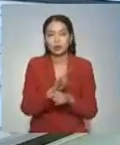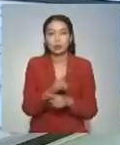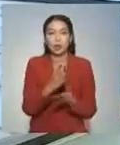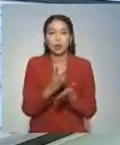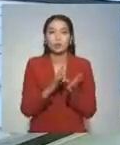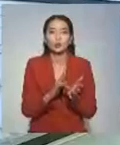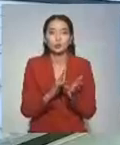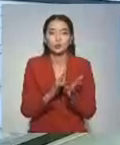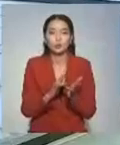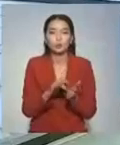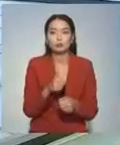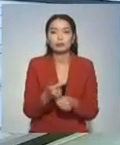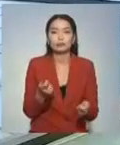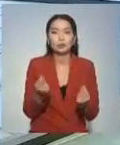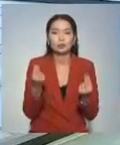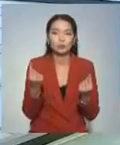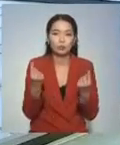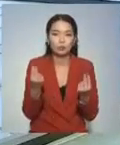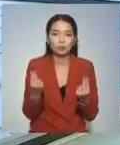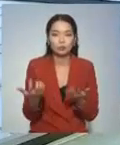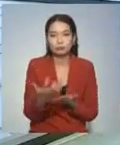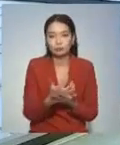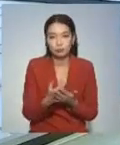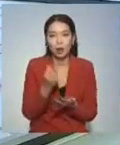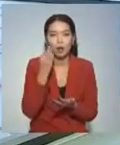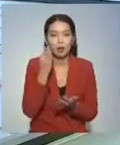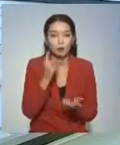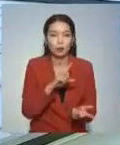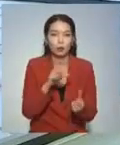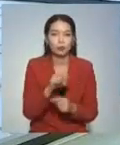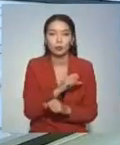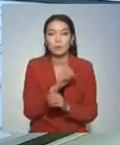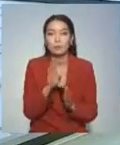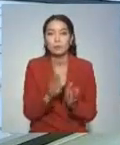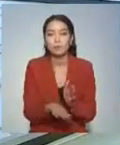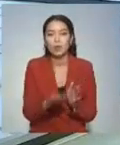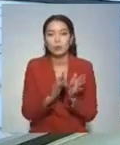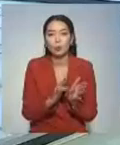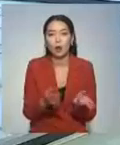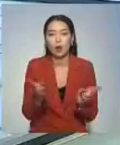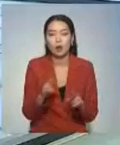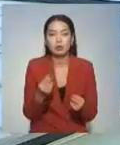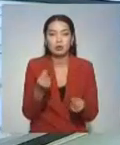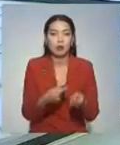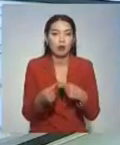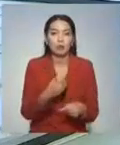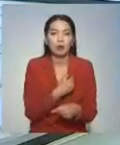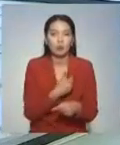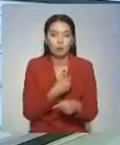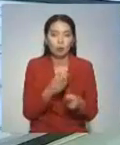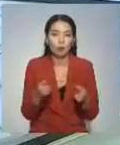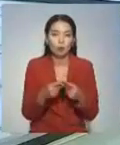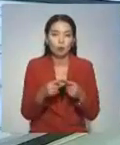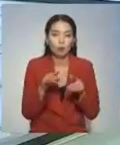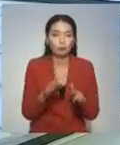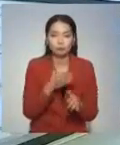башысы қомақты қаржыны қалтасына басып, Алматыға тайып тұрған. Демалыссыз қалған атыраулықтар қаржысын қайтармақ түгілі қылмыстық істің